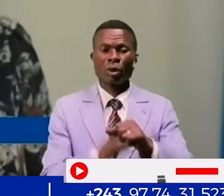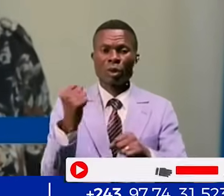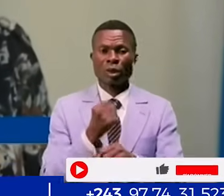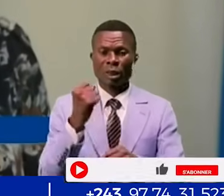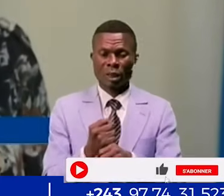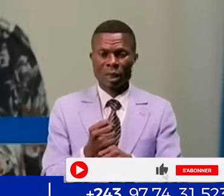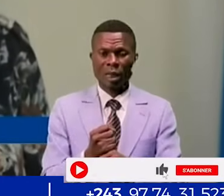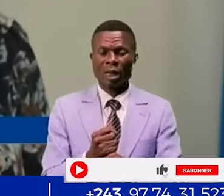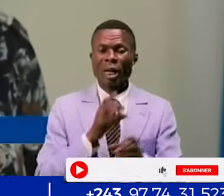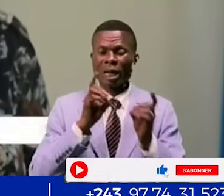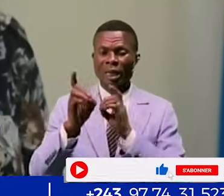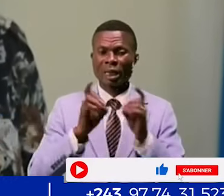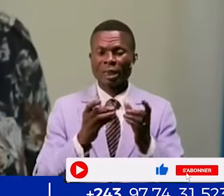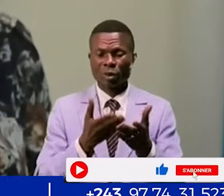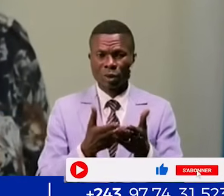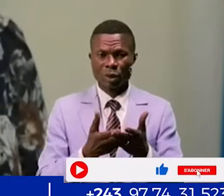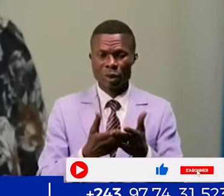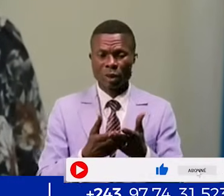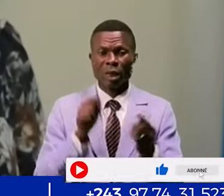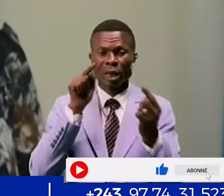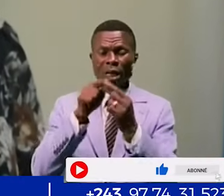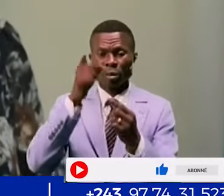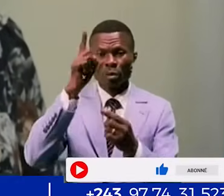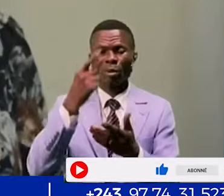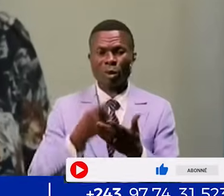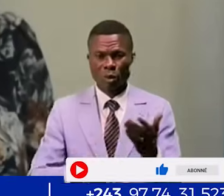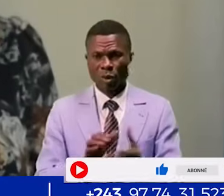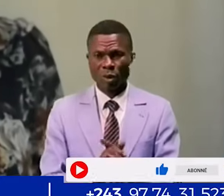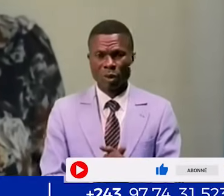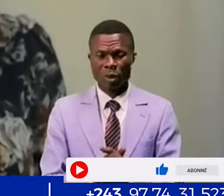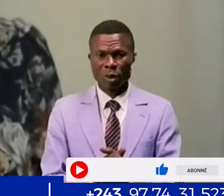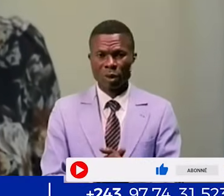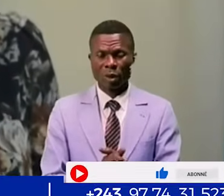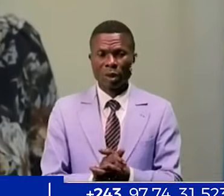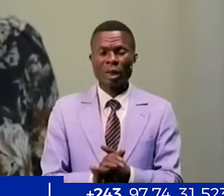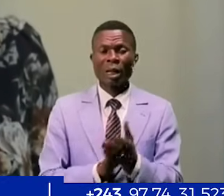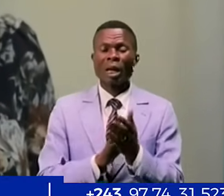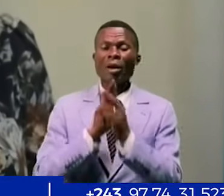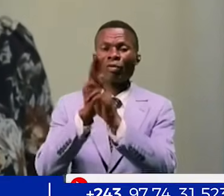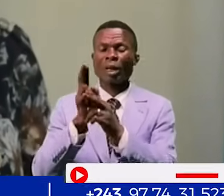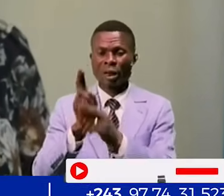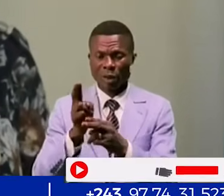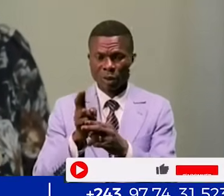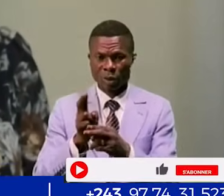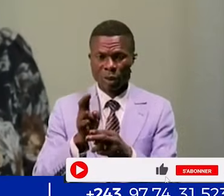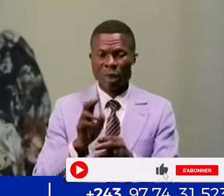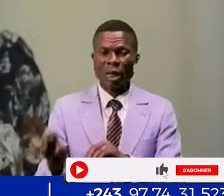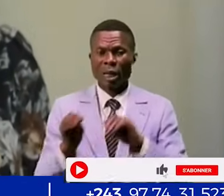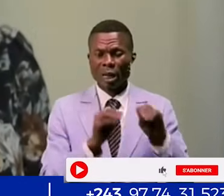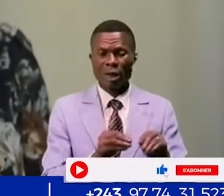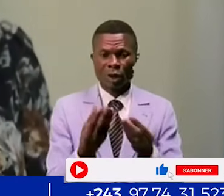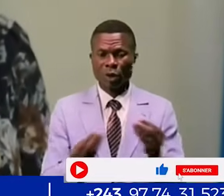ce dialogue qui a pour objectif notamment de faire l'état de lieu du processus de mise en œuvre de